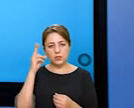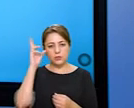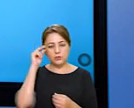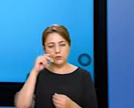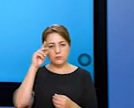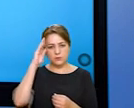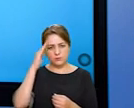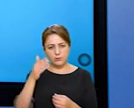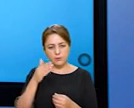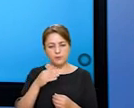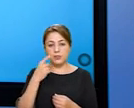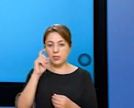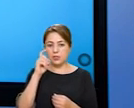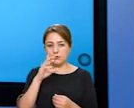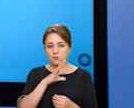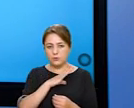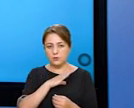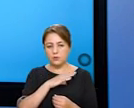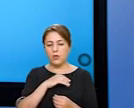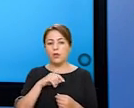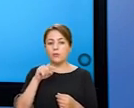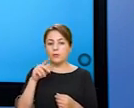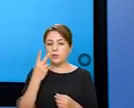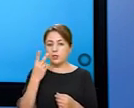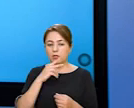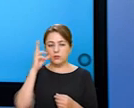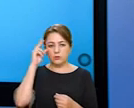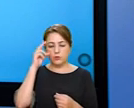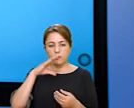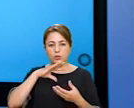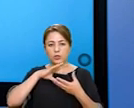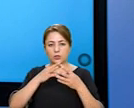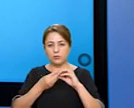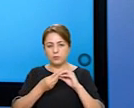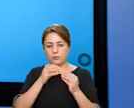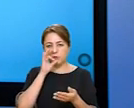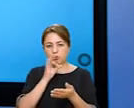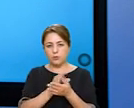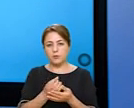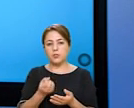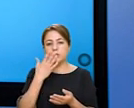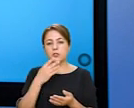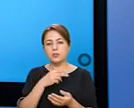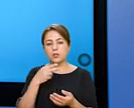сонымыз нормалым, X болсын. Ва бұ иккелі сонның еғындысы, нече кетен екен? 30